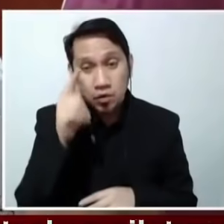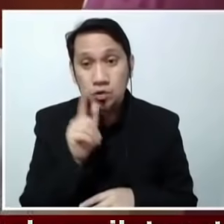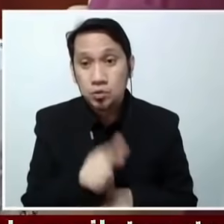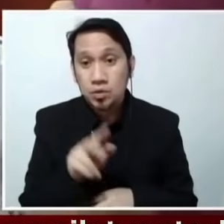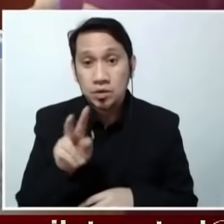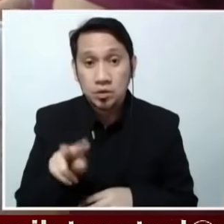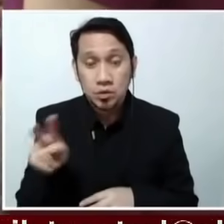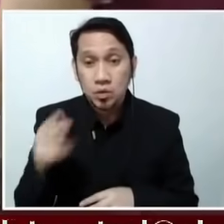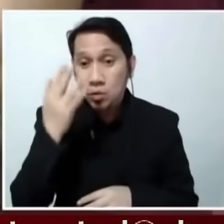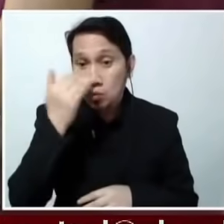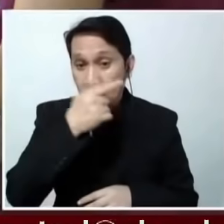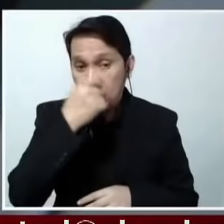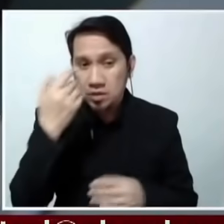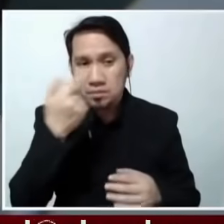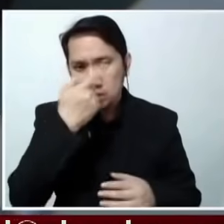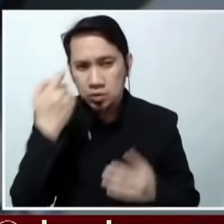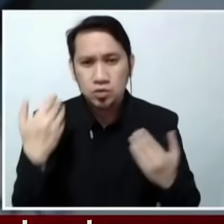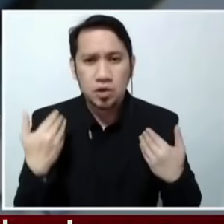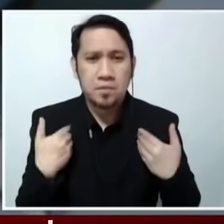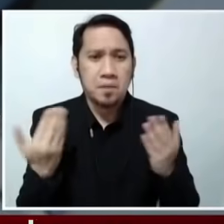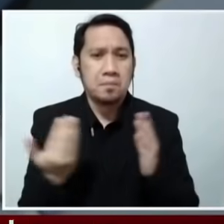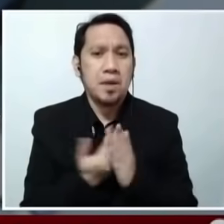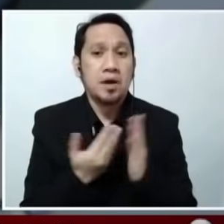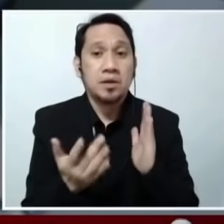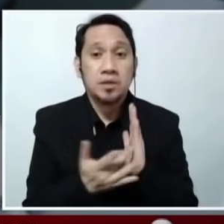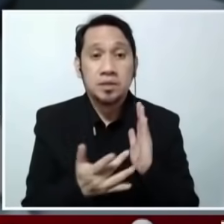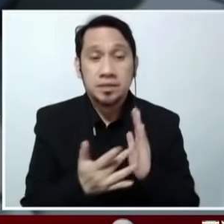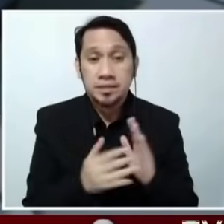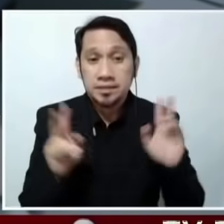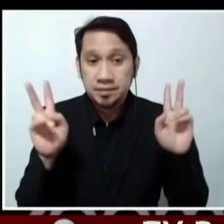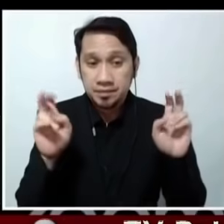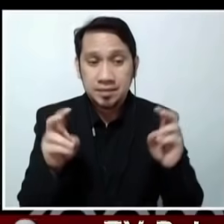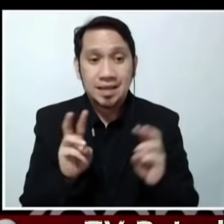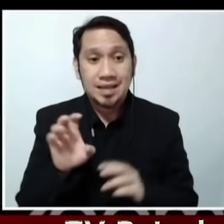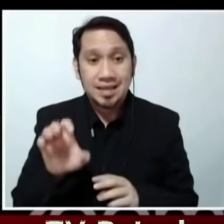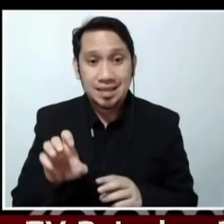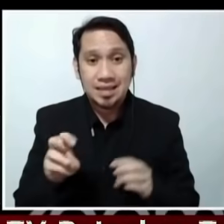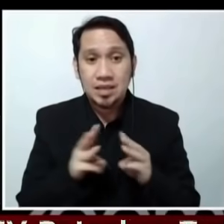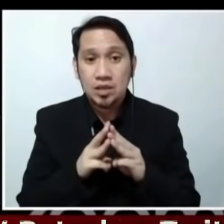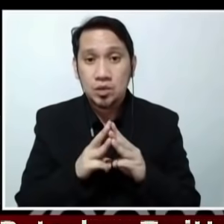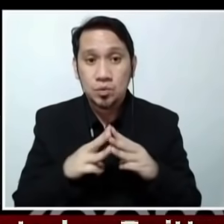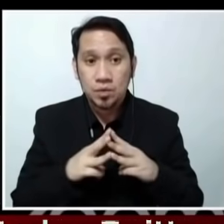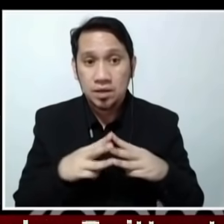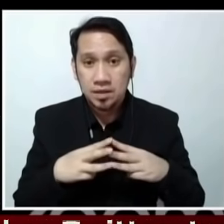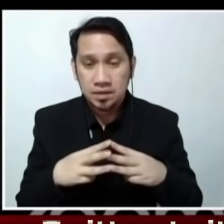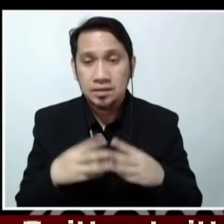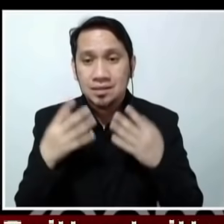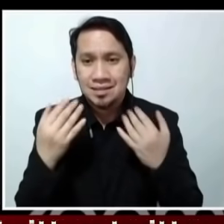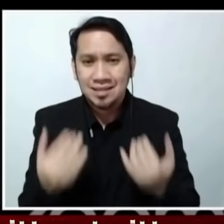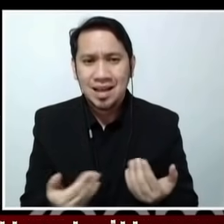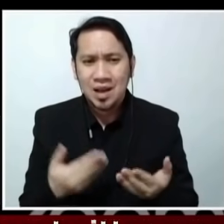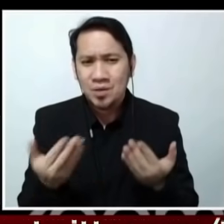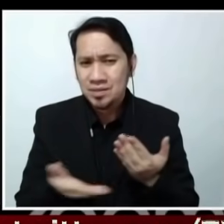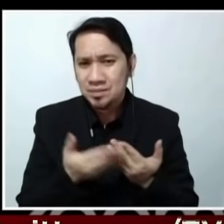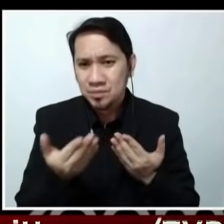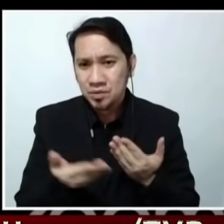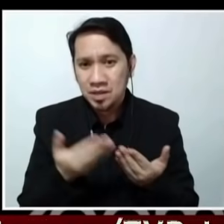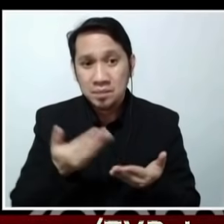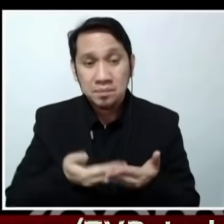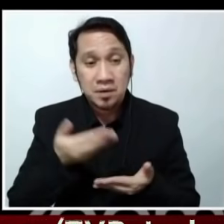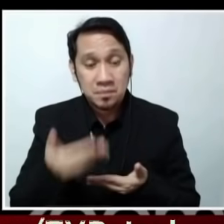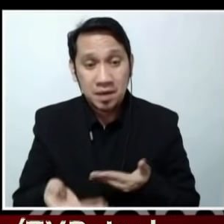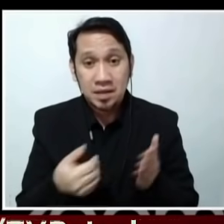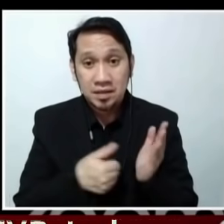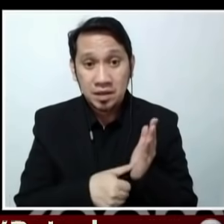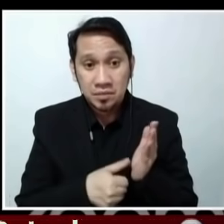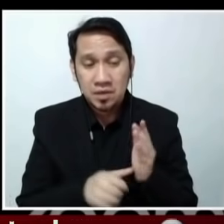dahil sa makabagong teknolohiya at tinatawag na e-wallet. Madali na yung bilihan ng boto, pero ang